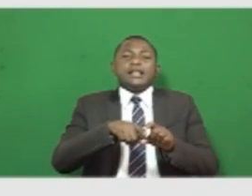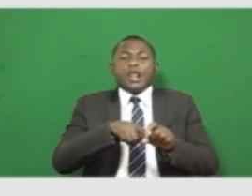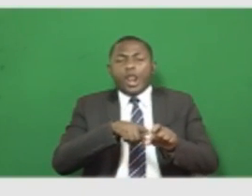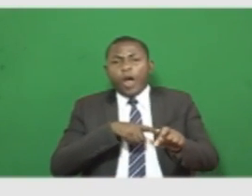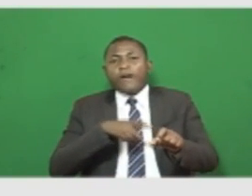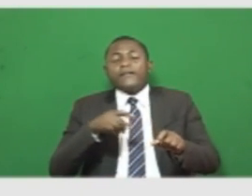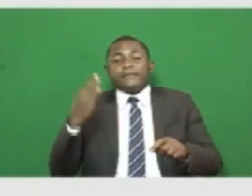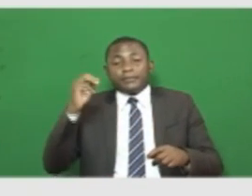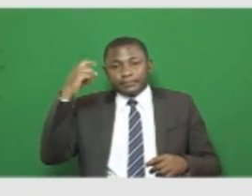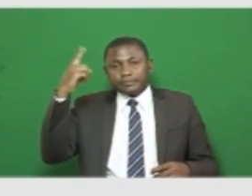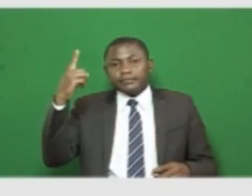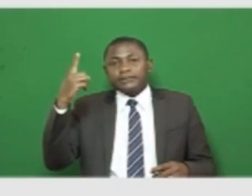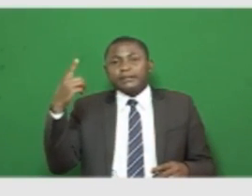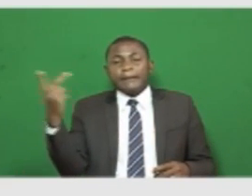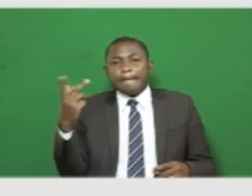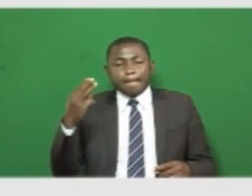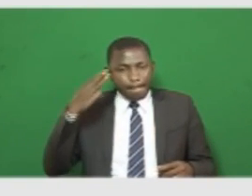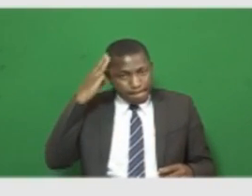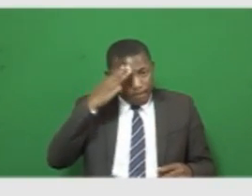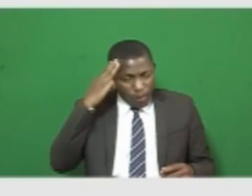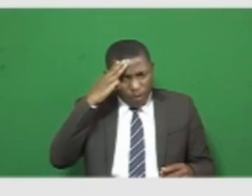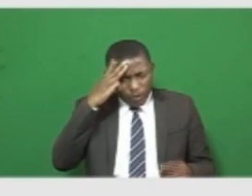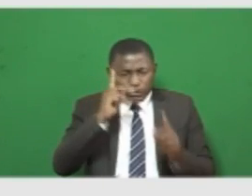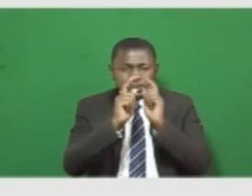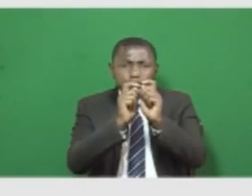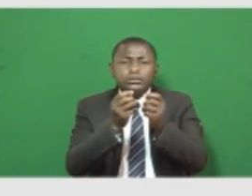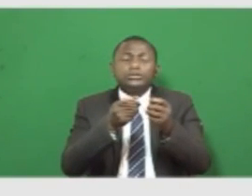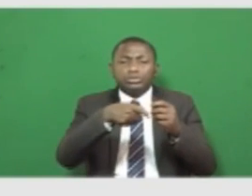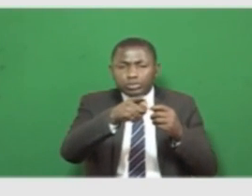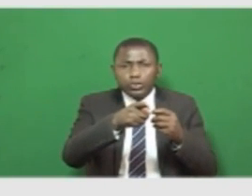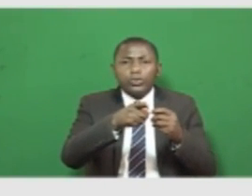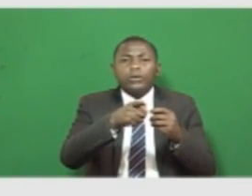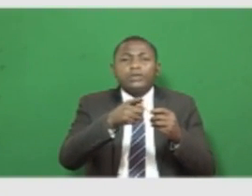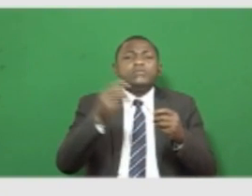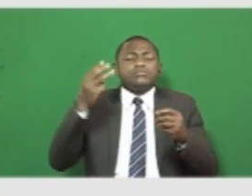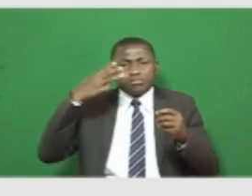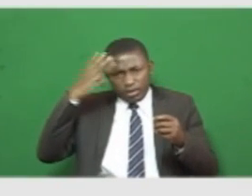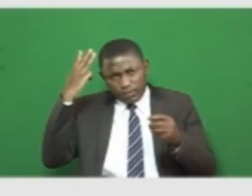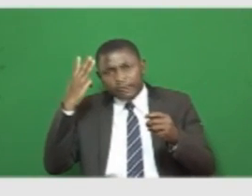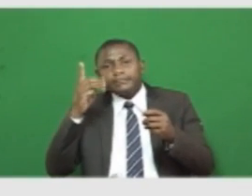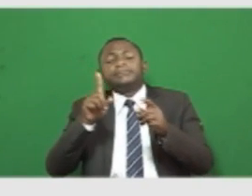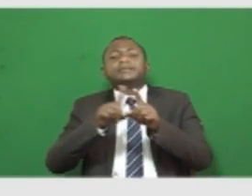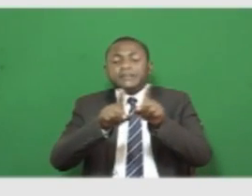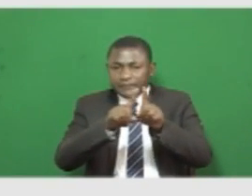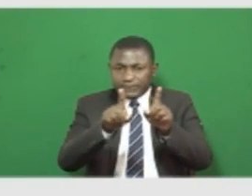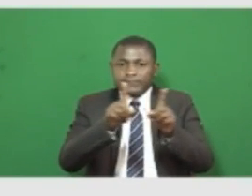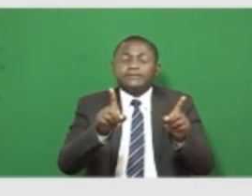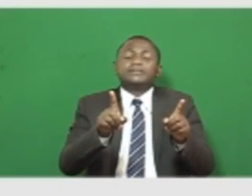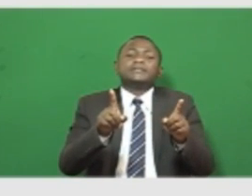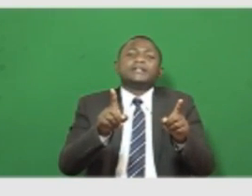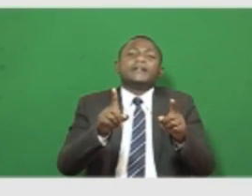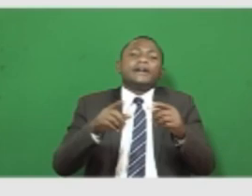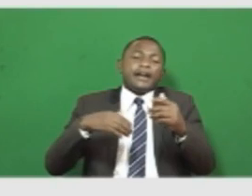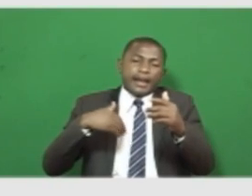yedu inodikanwa. Akakunyorerayo nekuchenjera kwaakapiwa. Sezvaanotaura munadzi dzake dzose pamusoro